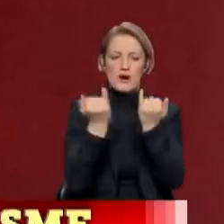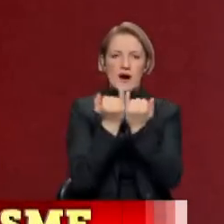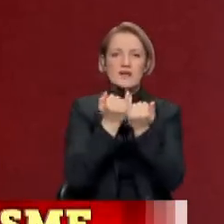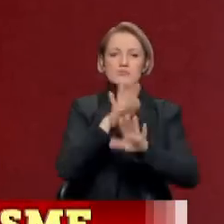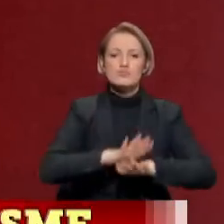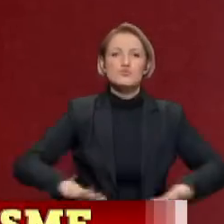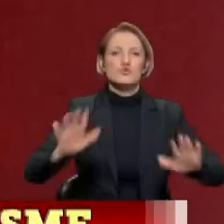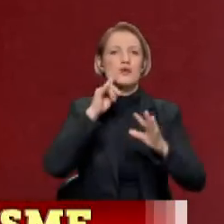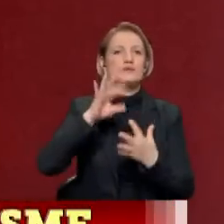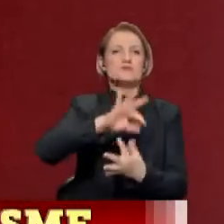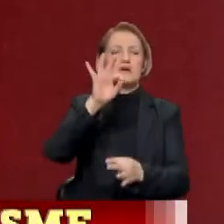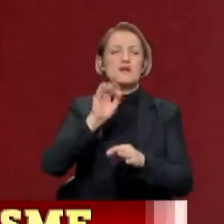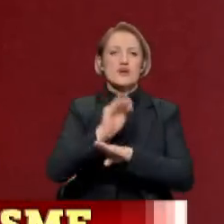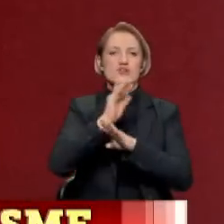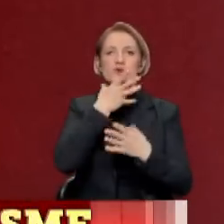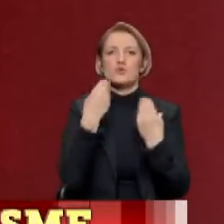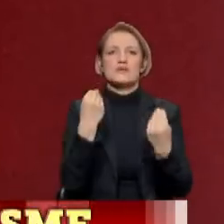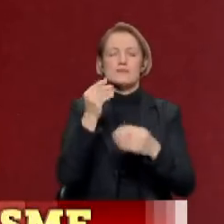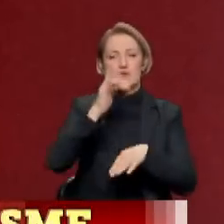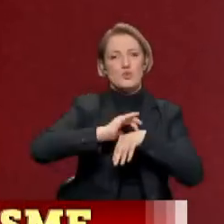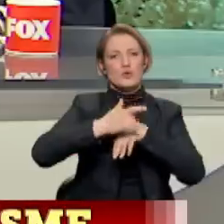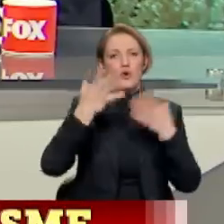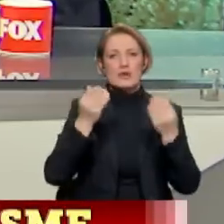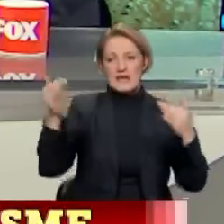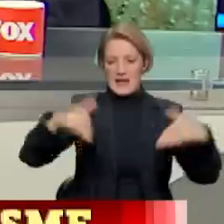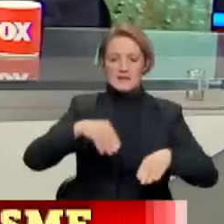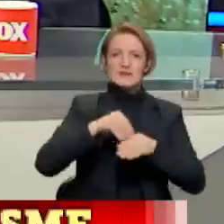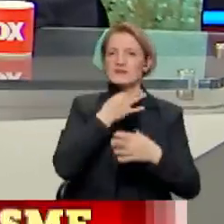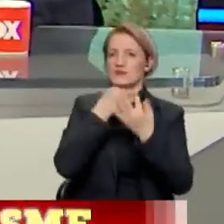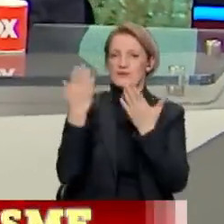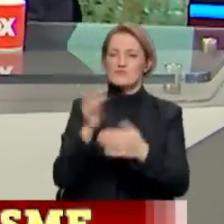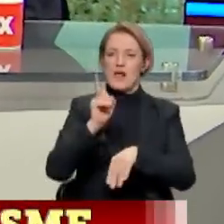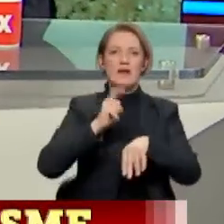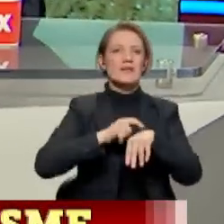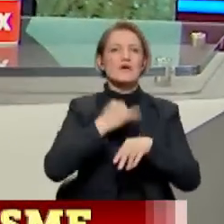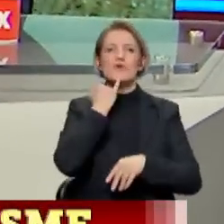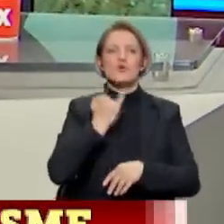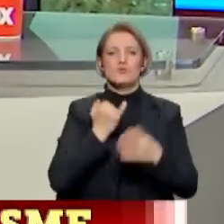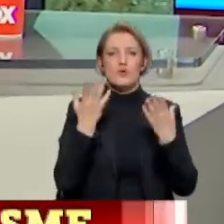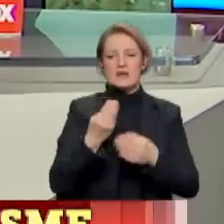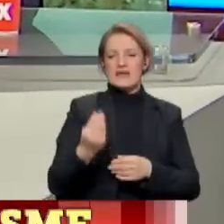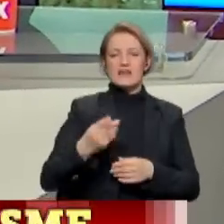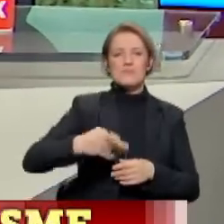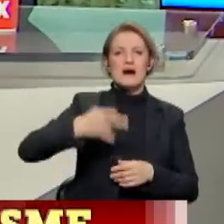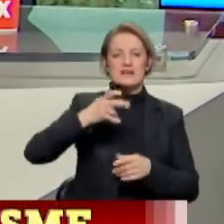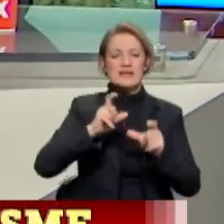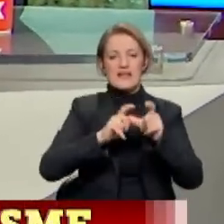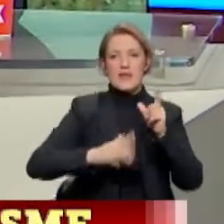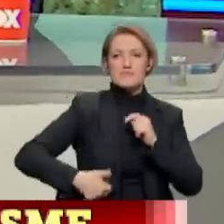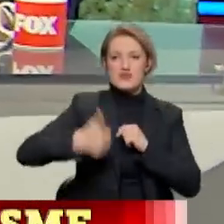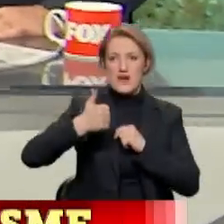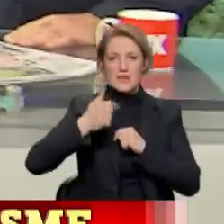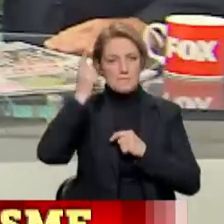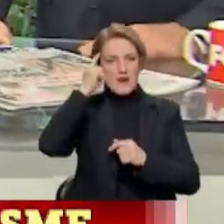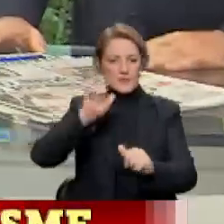bütün insanların yaşadığı güzel bir ülke olacak. Efendim teşekkür ederim. Ben teşekkür geldiğiniz ediyorum. Için Çalar Saat'te konuğumuz olduğunuz için İYİ Parti Genel Başkan Başdanışmanı